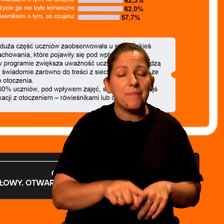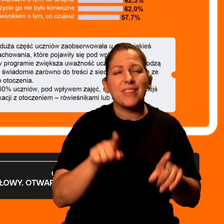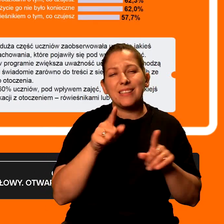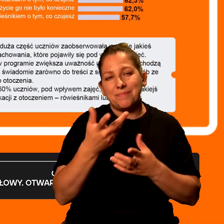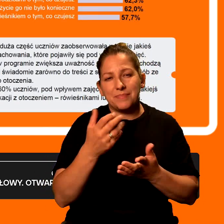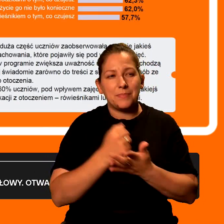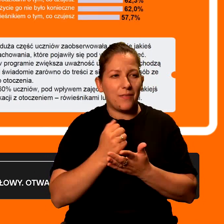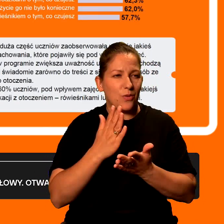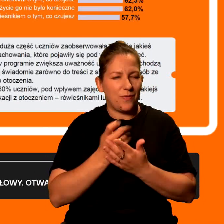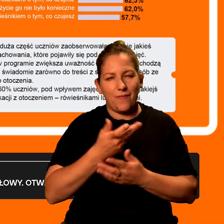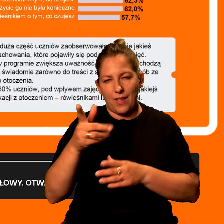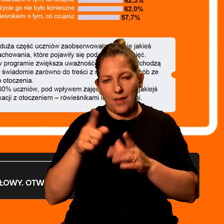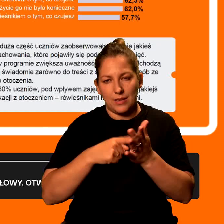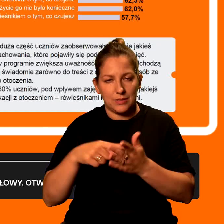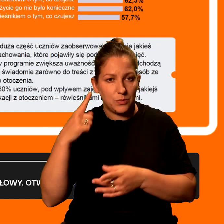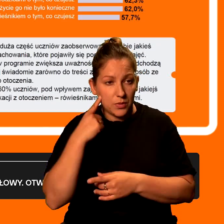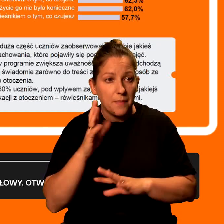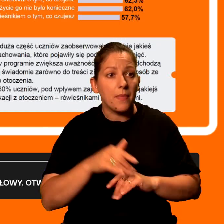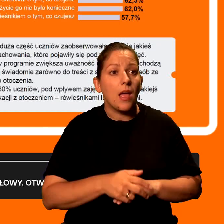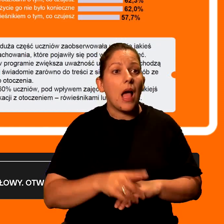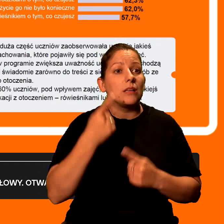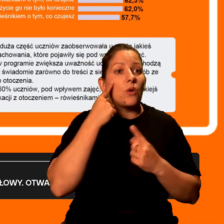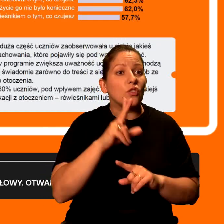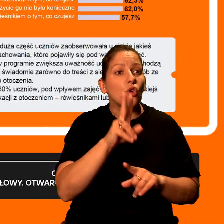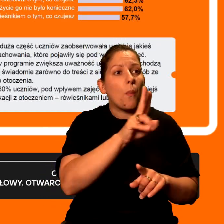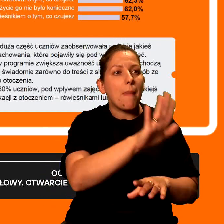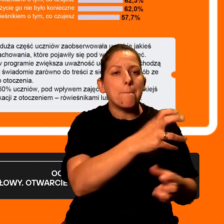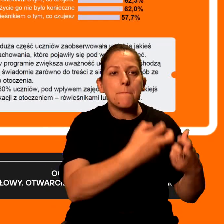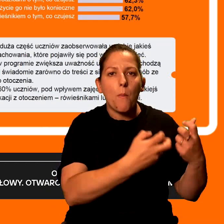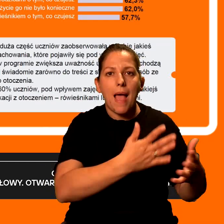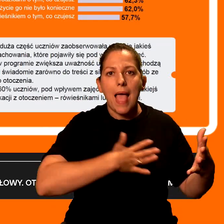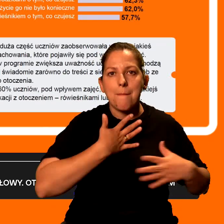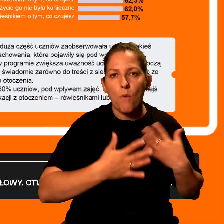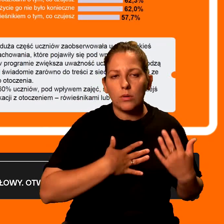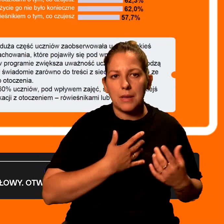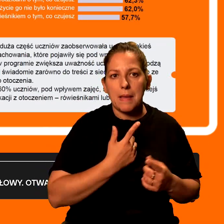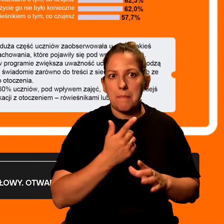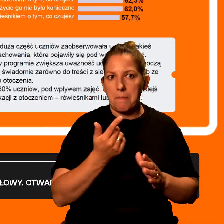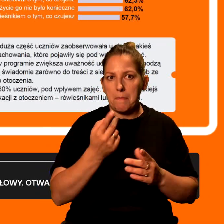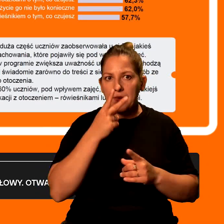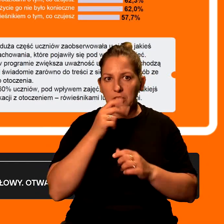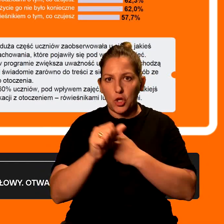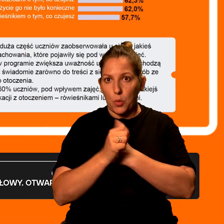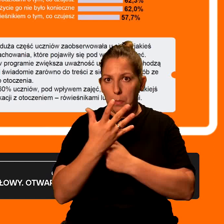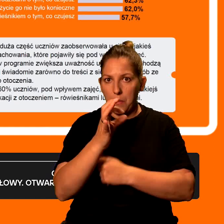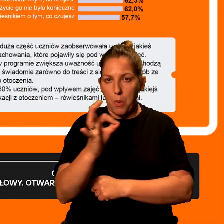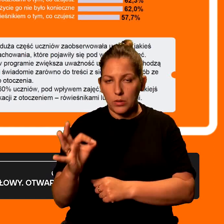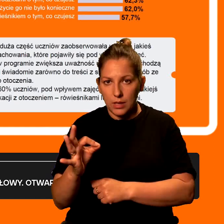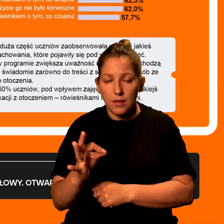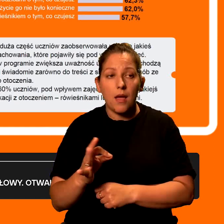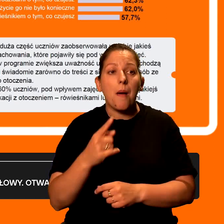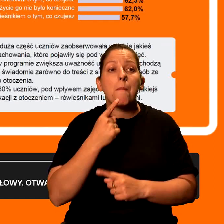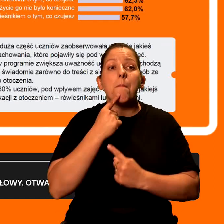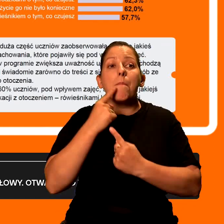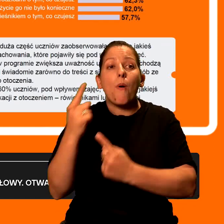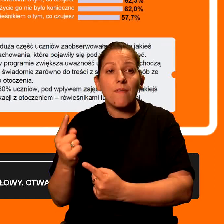której już słyszeli wiele razy. Natomiast zauważyć, że ktoś ma problem z emocjami, bardzo niewiele mniej, to 65. Powiedzieć komuś,